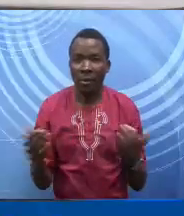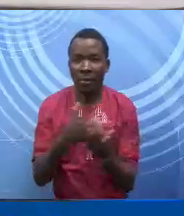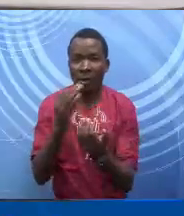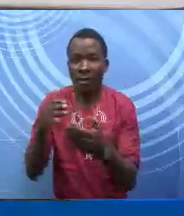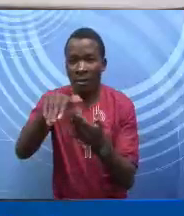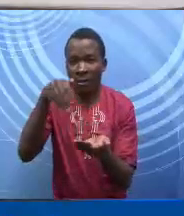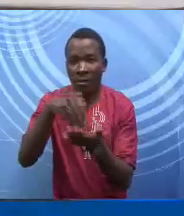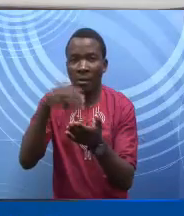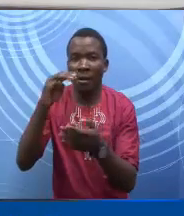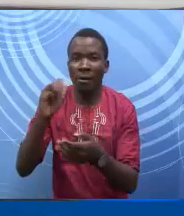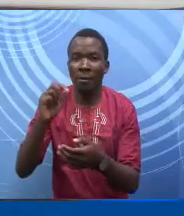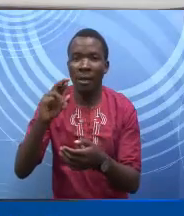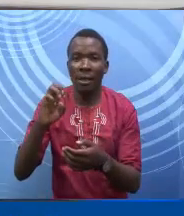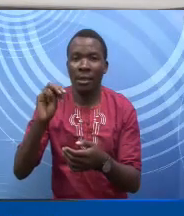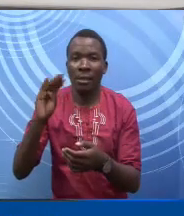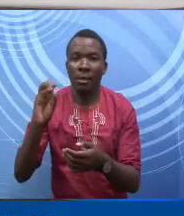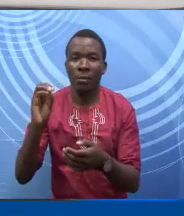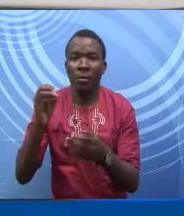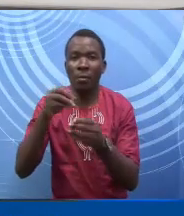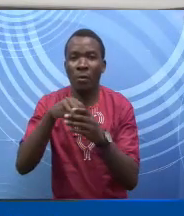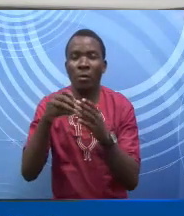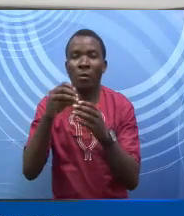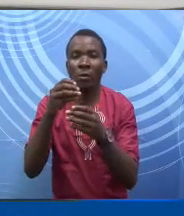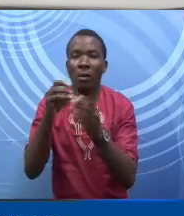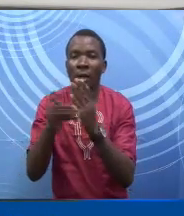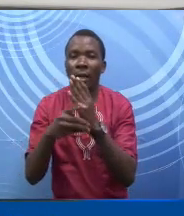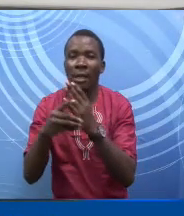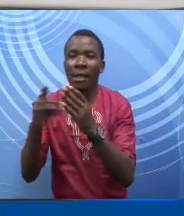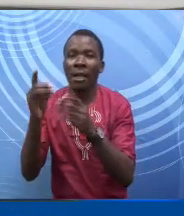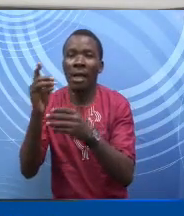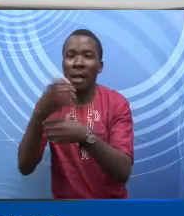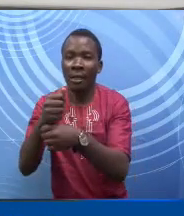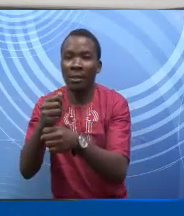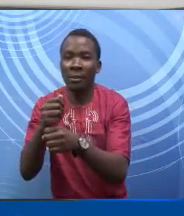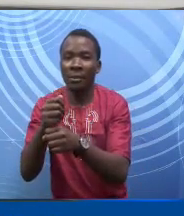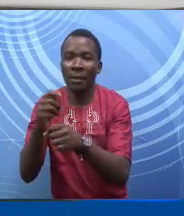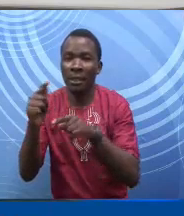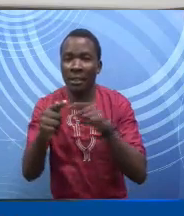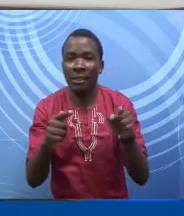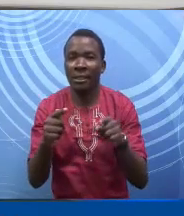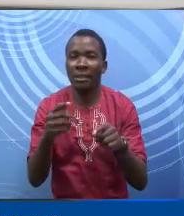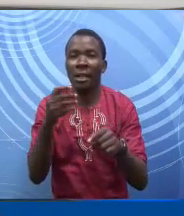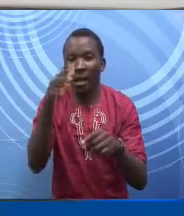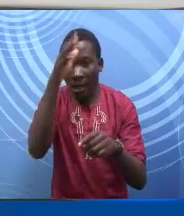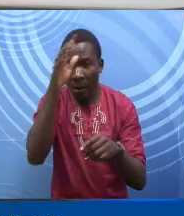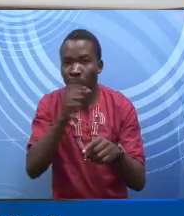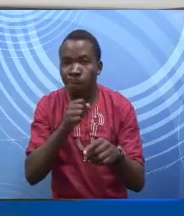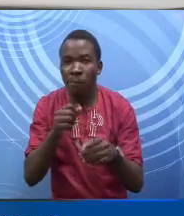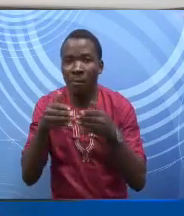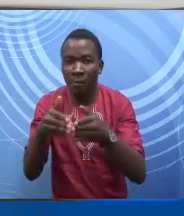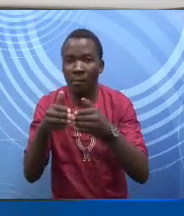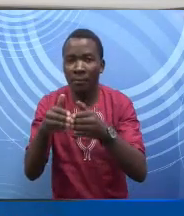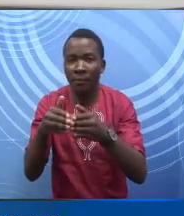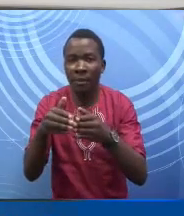kigo cya Centre Marembo giherereye mu karere ka Kicukiro barashinja umusaza ukora muri iki kigo kubasambanya. Naho